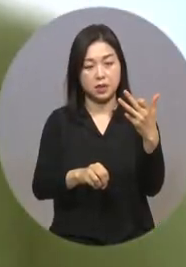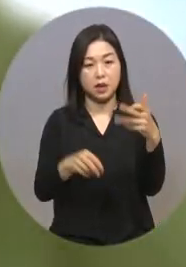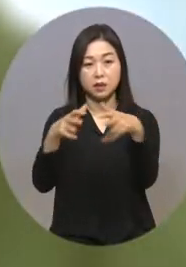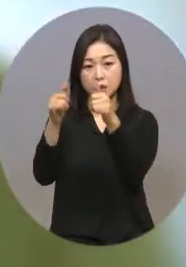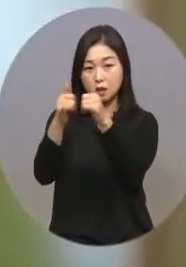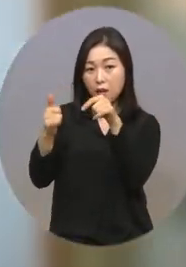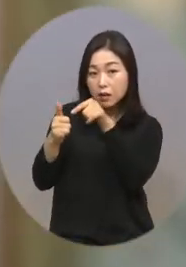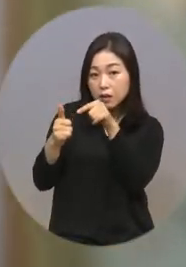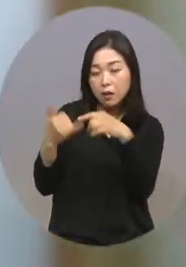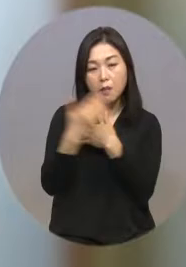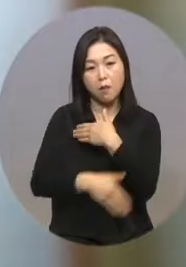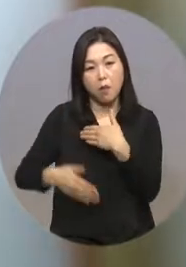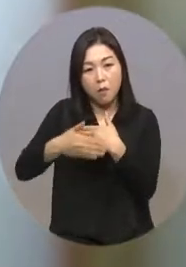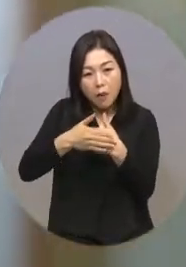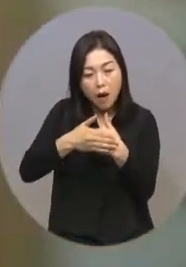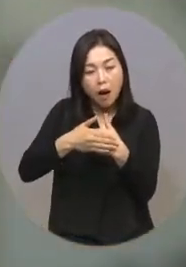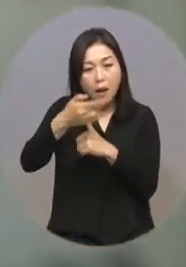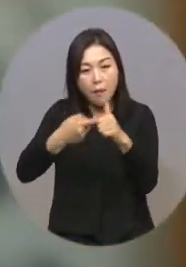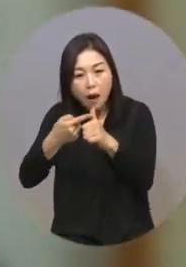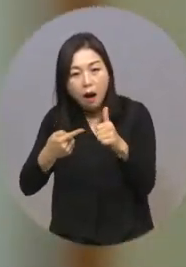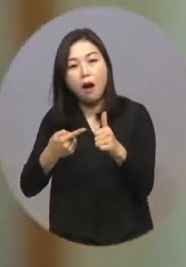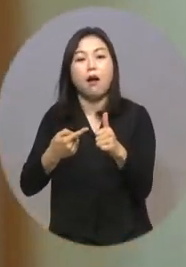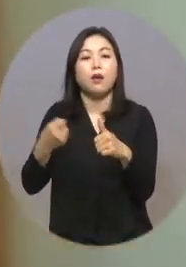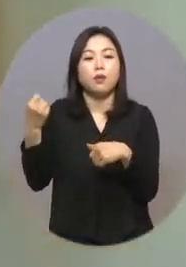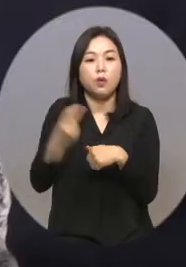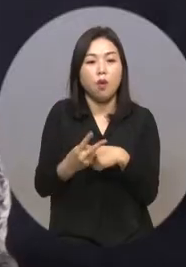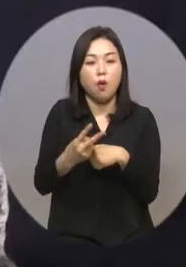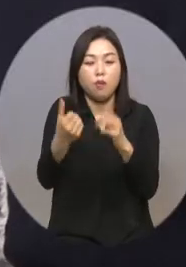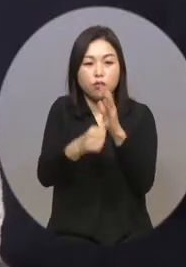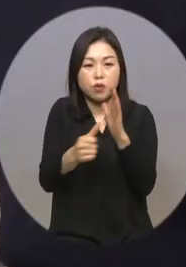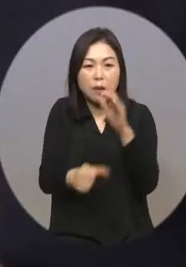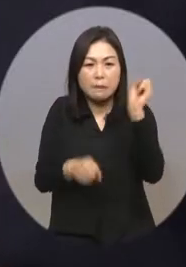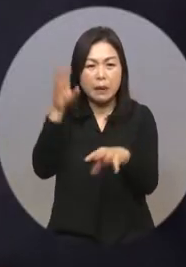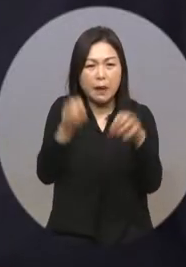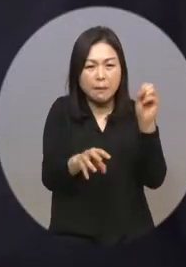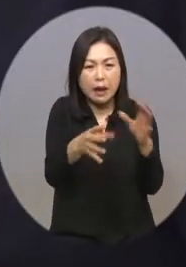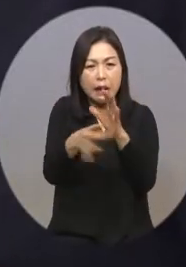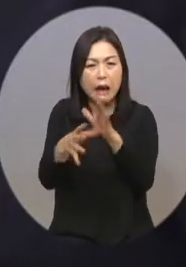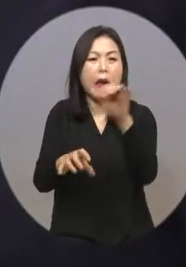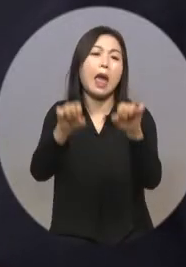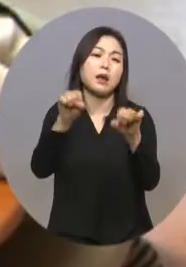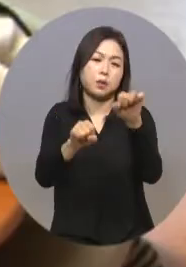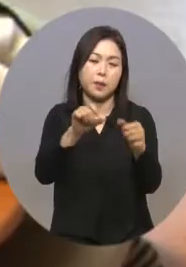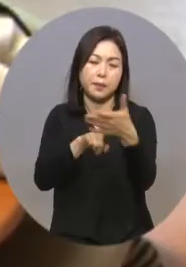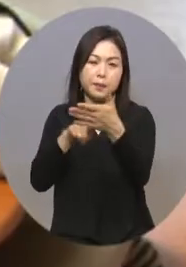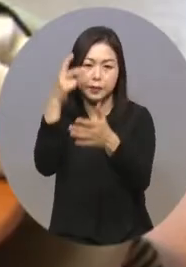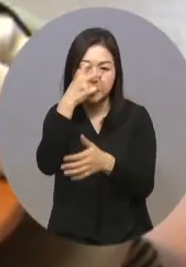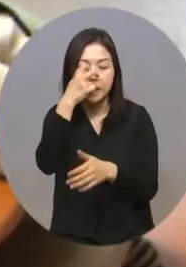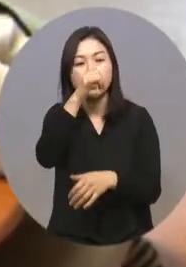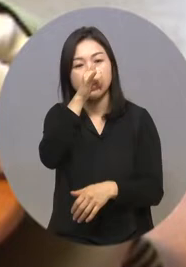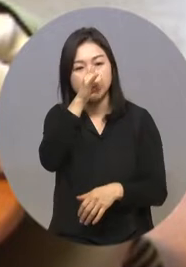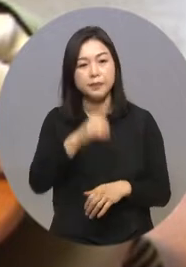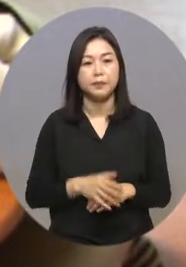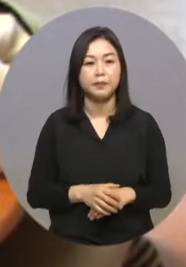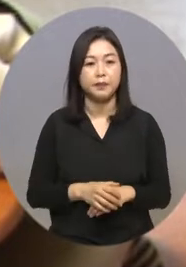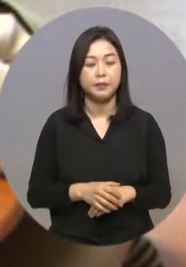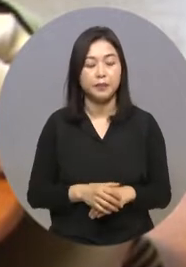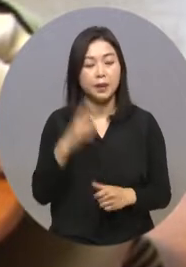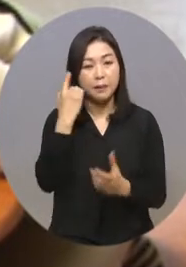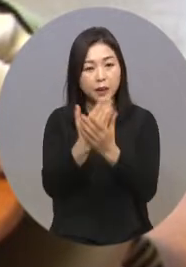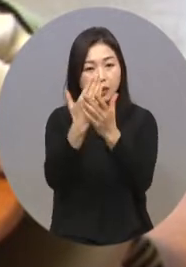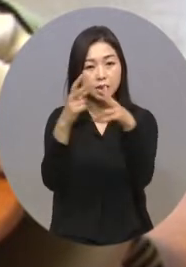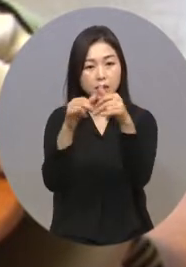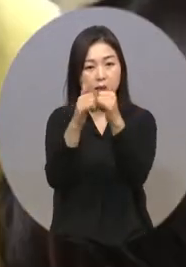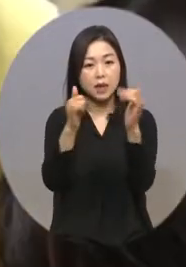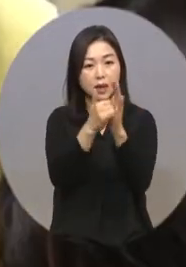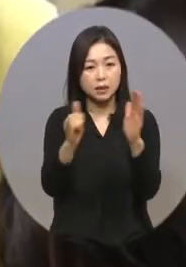자신의 신체를 내 치거나 물건을 파괴하는 행동 등의 부정적 행동이 발생한 것으로 없었습니다 이와 함께 발대 장애인